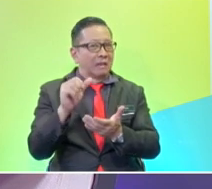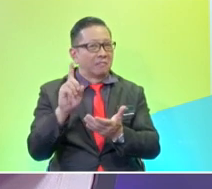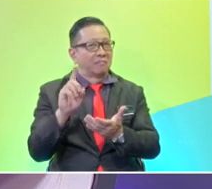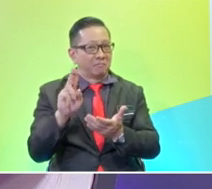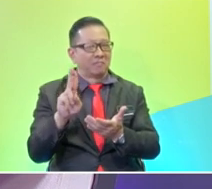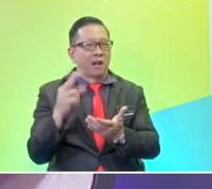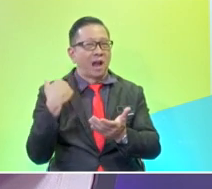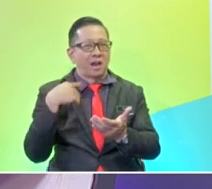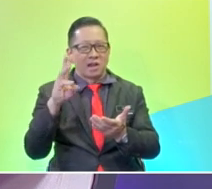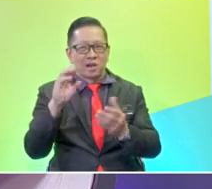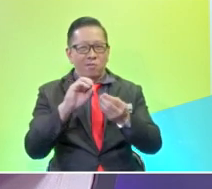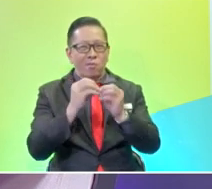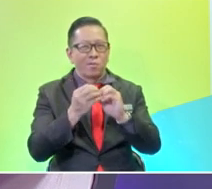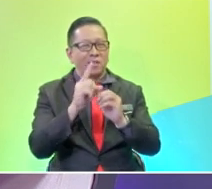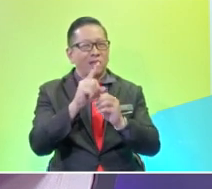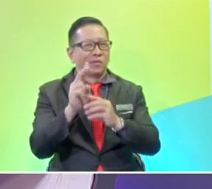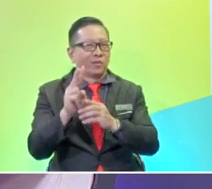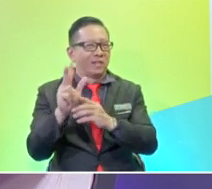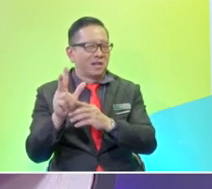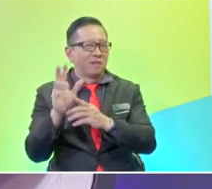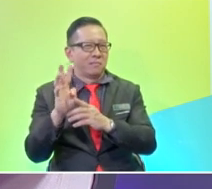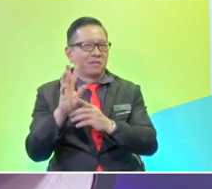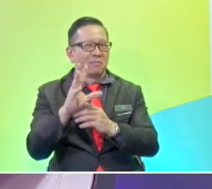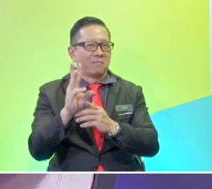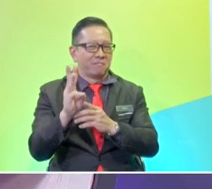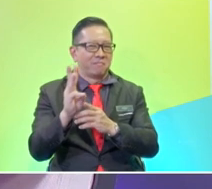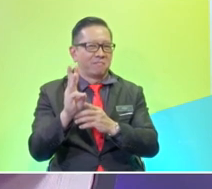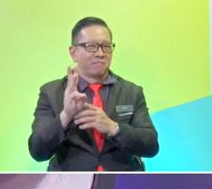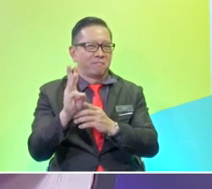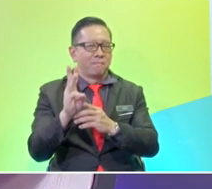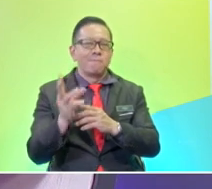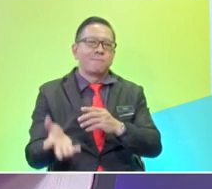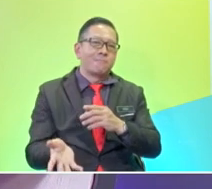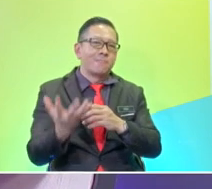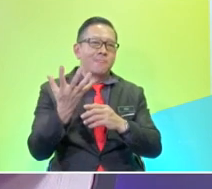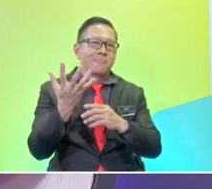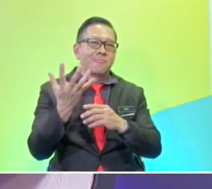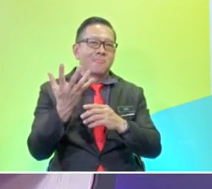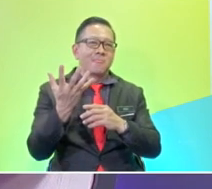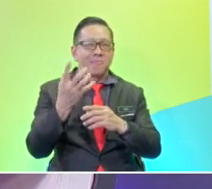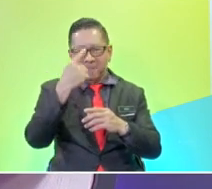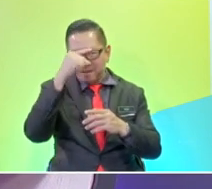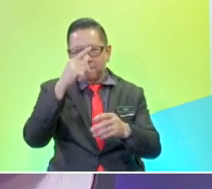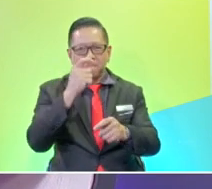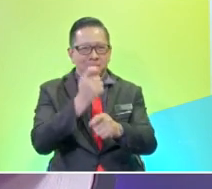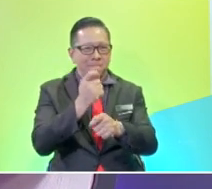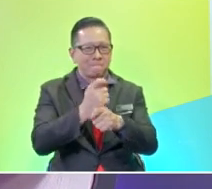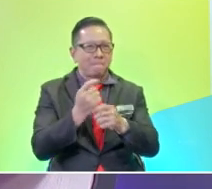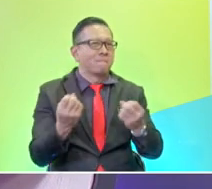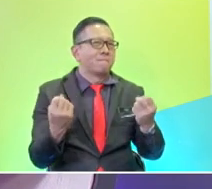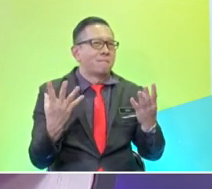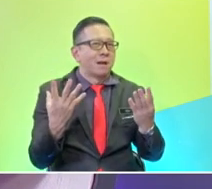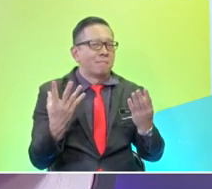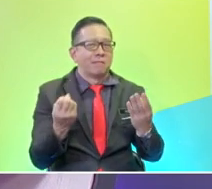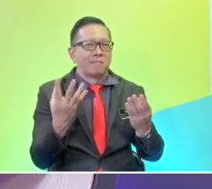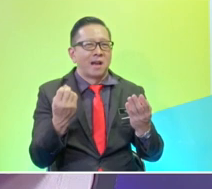satu dua tiga empat lima enam Jadi bagi menentukan Berapa banyak bola untuk